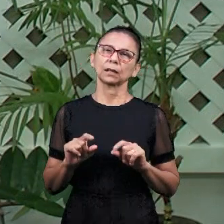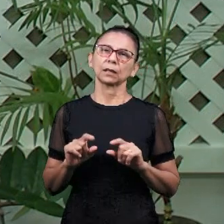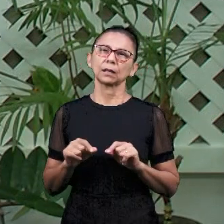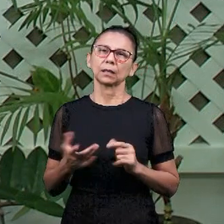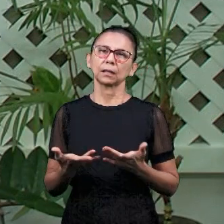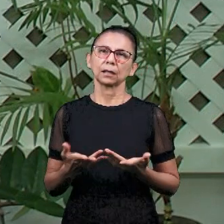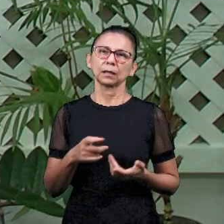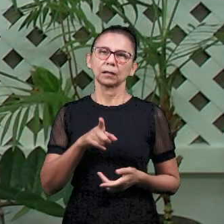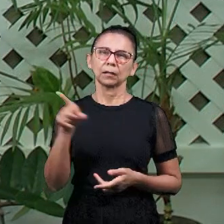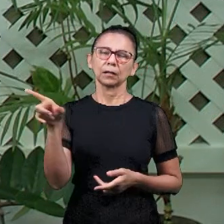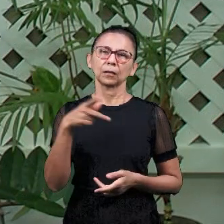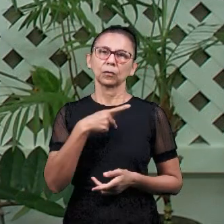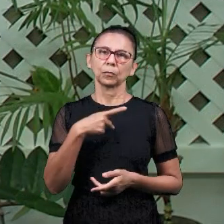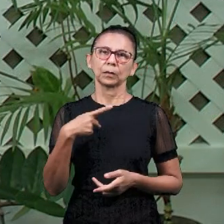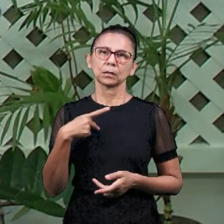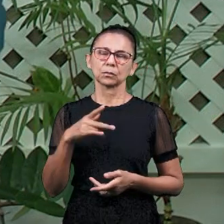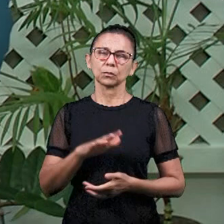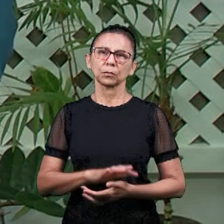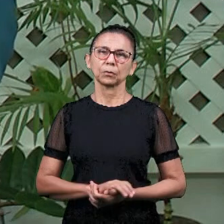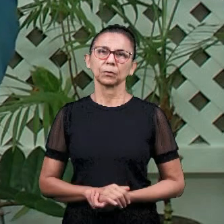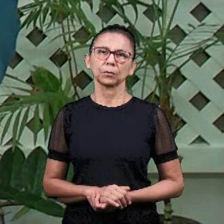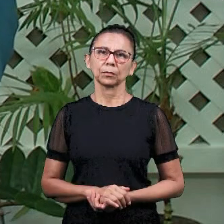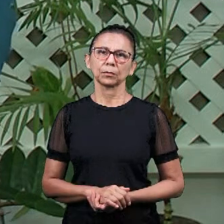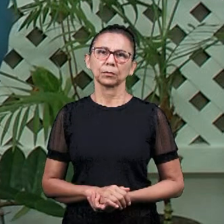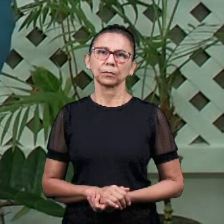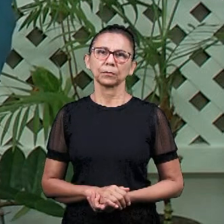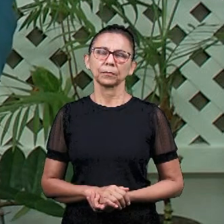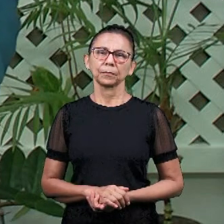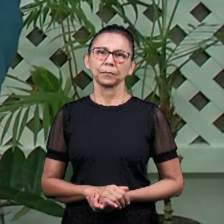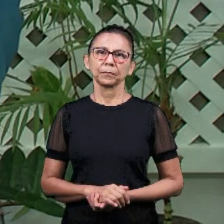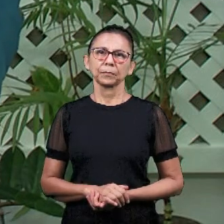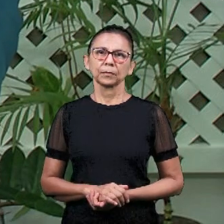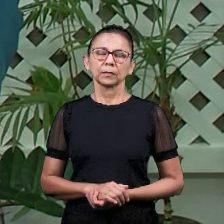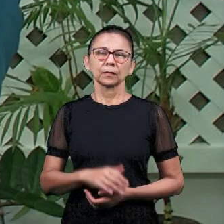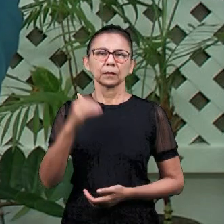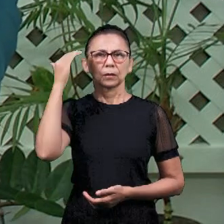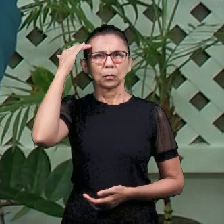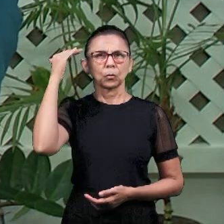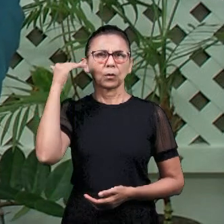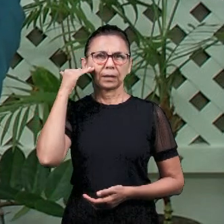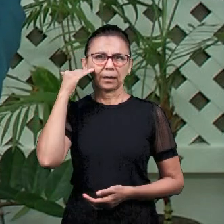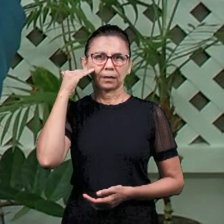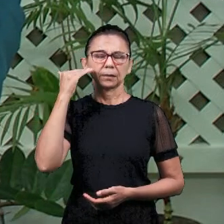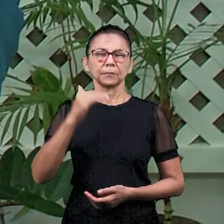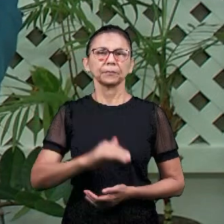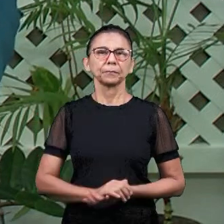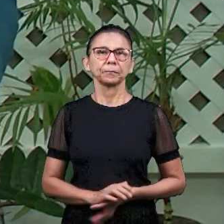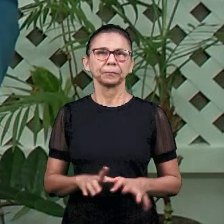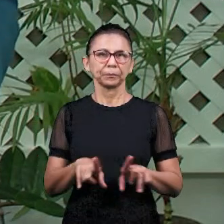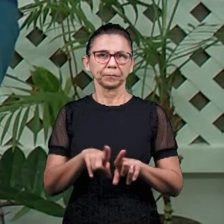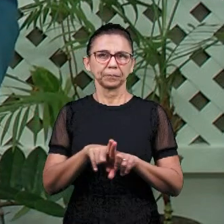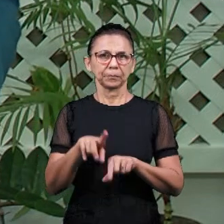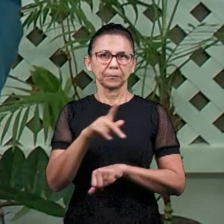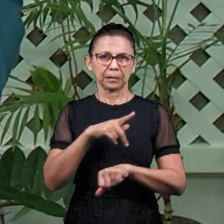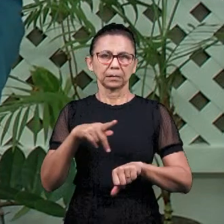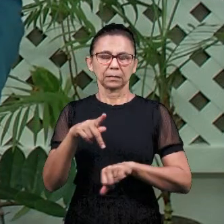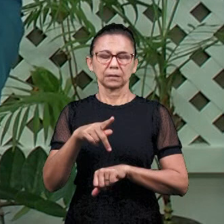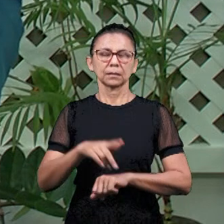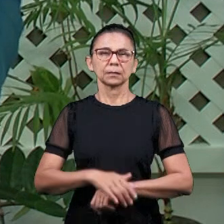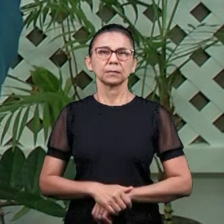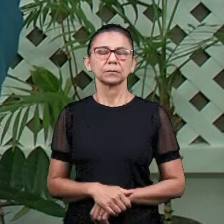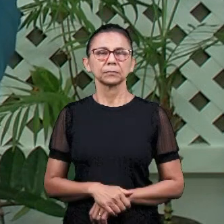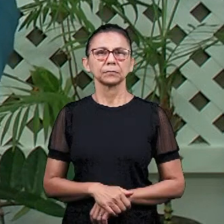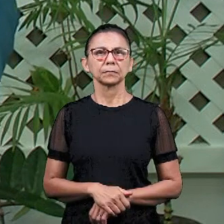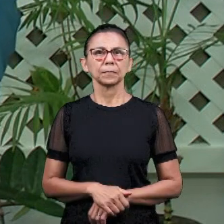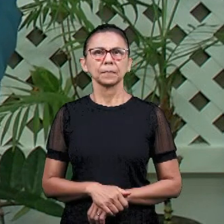de la Corée du Sud. Nous avons ici. Nous avons d'autres églises en Angola. En Angola, nous avons un grand groupe, le pasteur